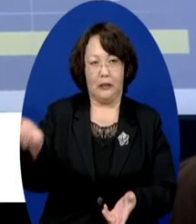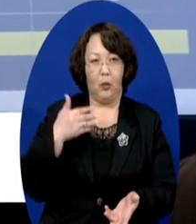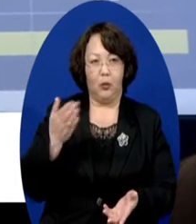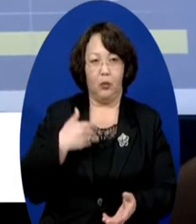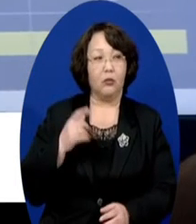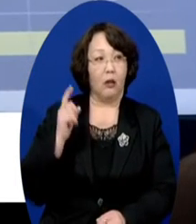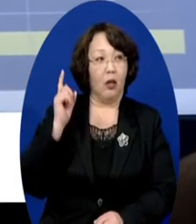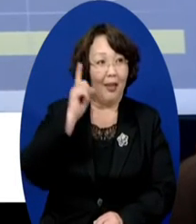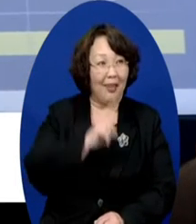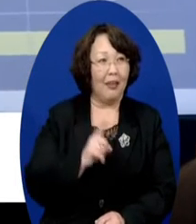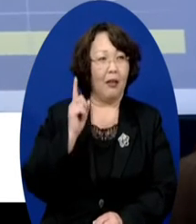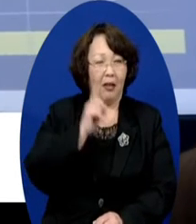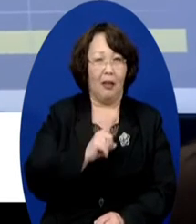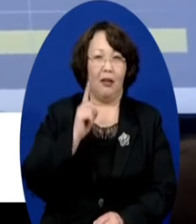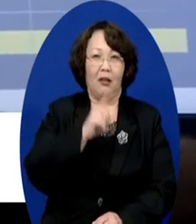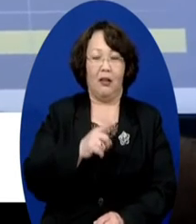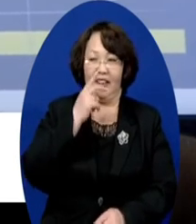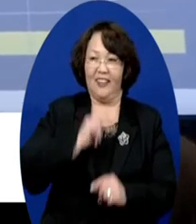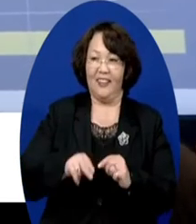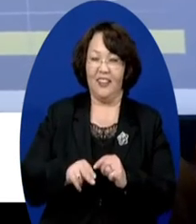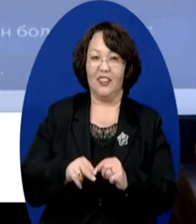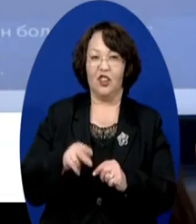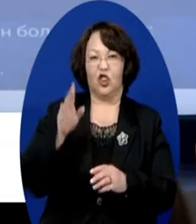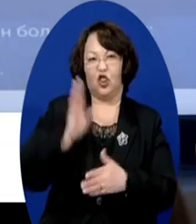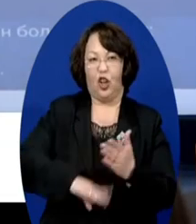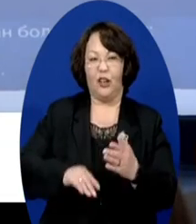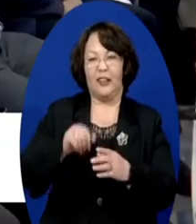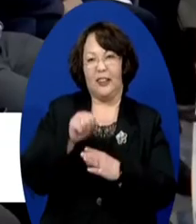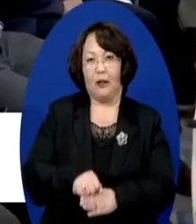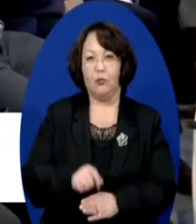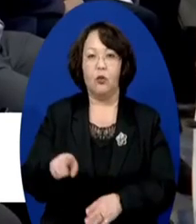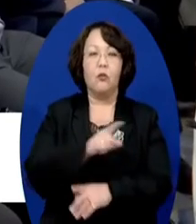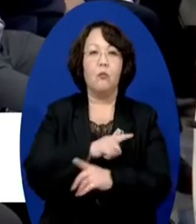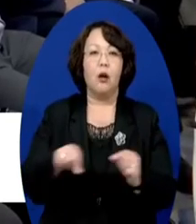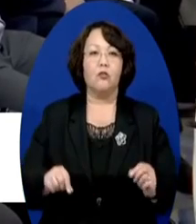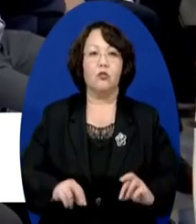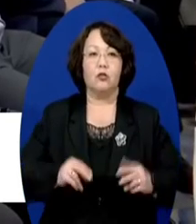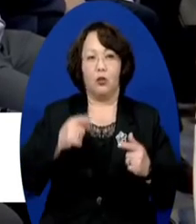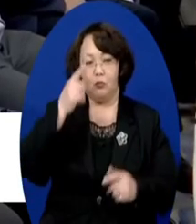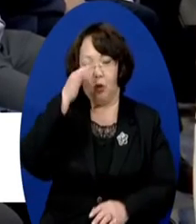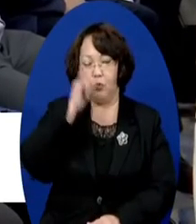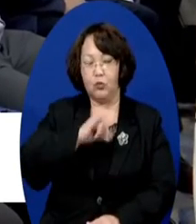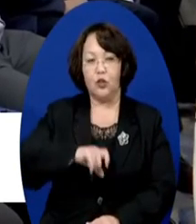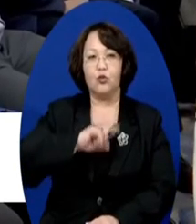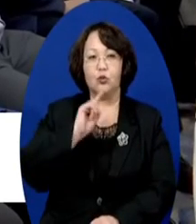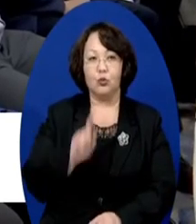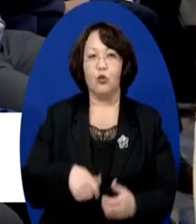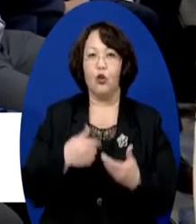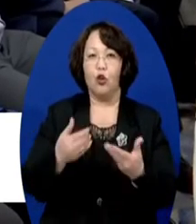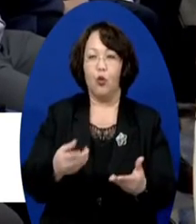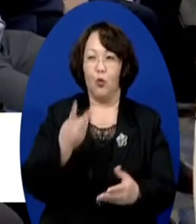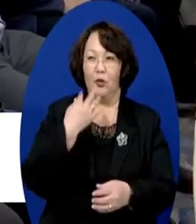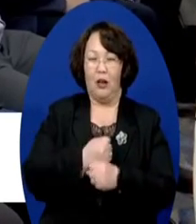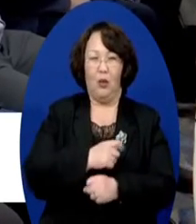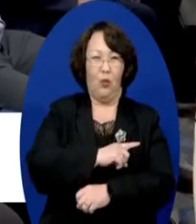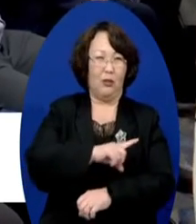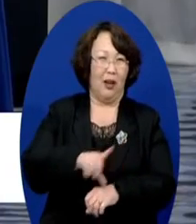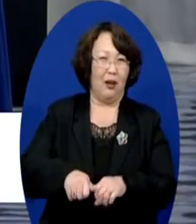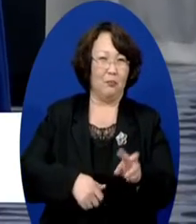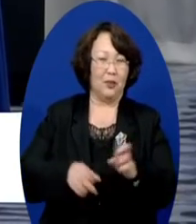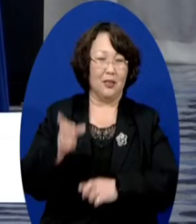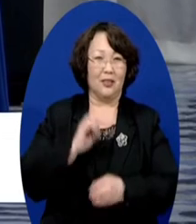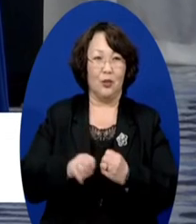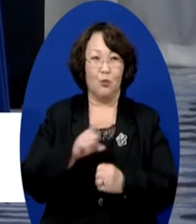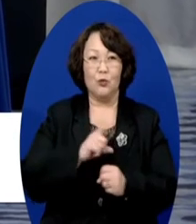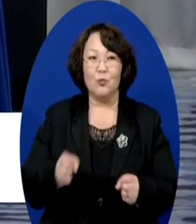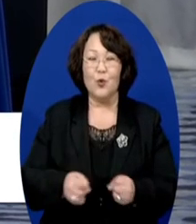хүндрэл учруулдаг хяналтчлалт нэрийн доорх торгож дарамтлах байдлыг ч халах гэж байна. Монгол зөвшөөрөл олох явц удаашилтай байдгаас болж бизнес